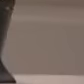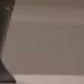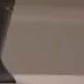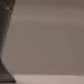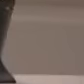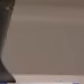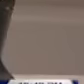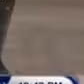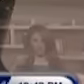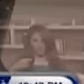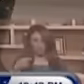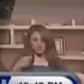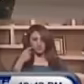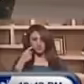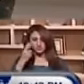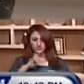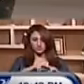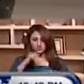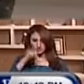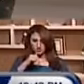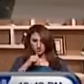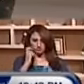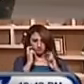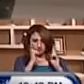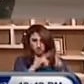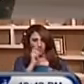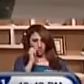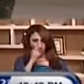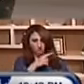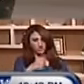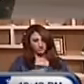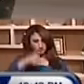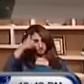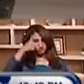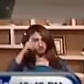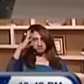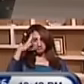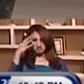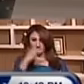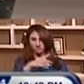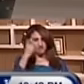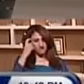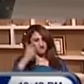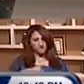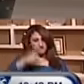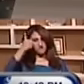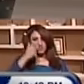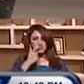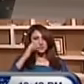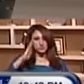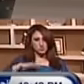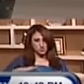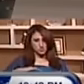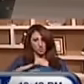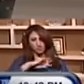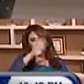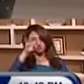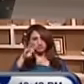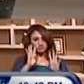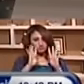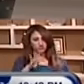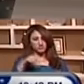اهلا بيكم في طاقة نور. معايا النهاردة نموذج رائع للموهبة المصرية، استطاع رغم صغر سنه انه يلفت نظر